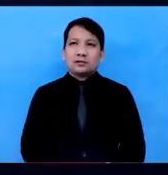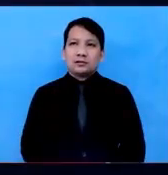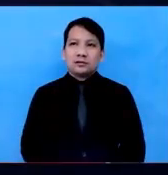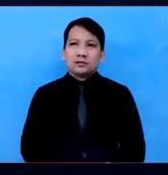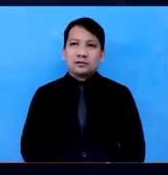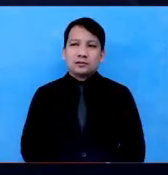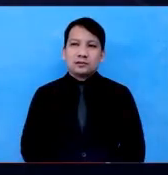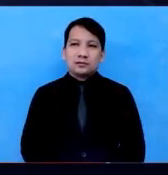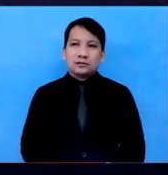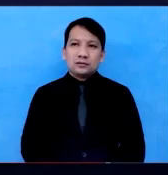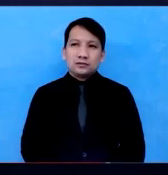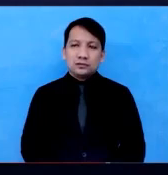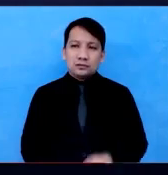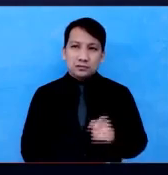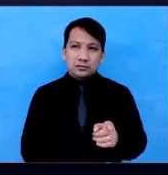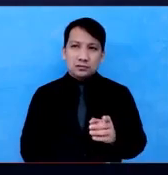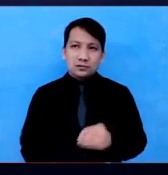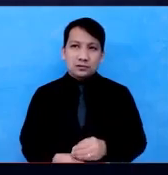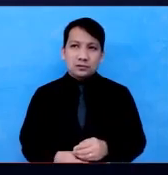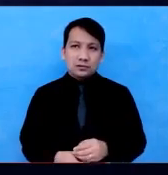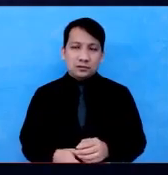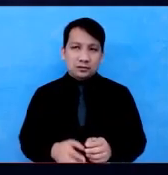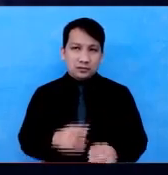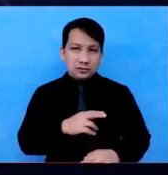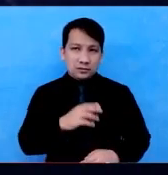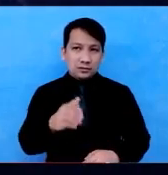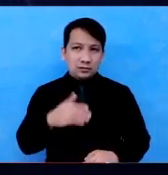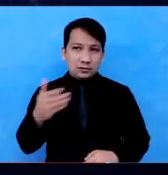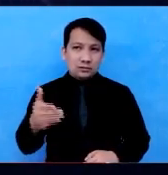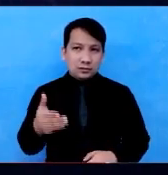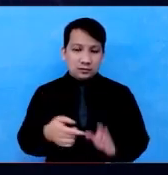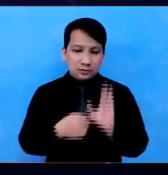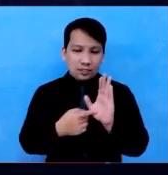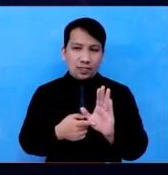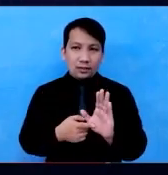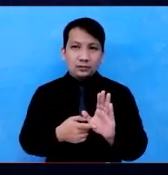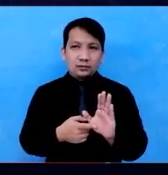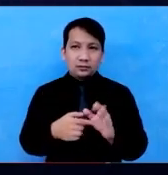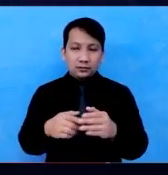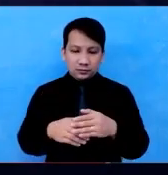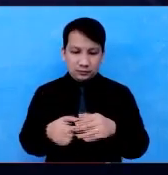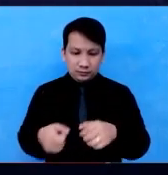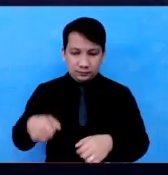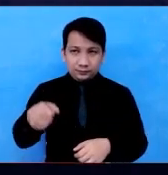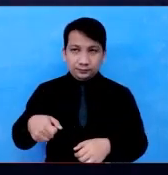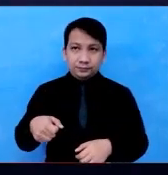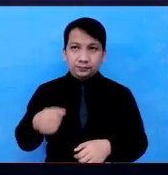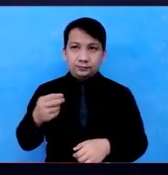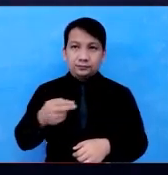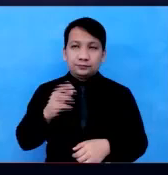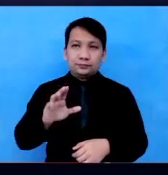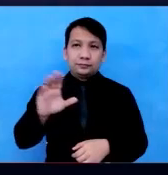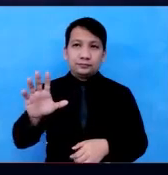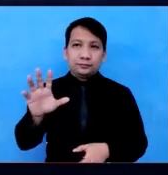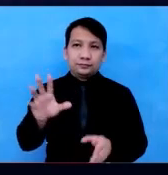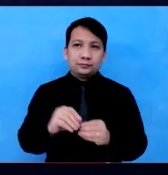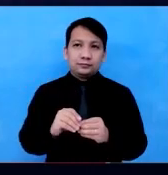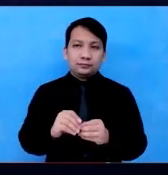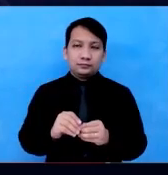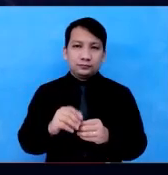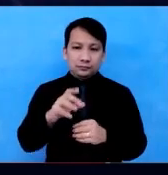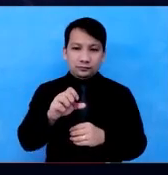On duty ang security guard na si Rodney Vespira nang makapulot siya ng bag sa may rice section ng pinagtatrabuhan niyang